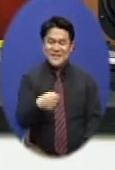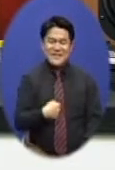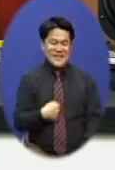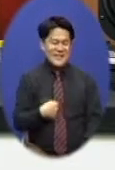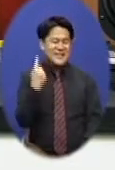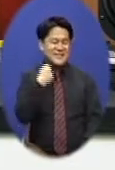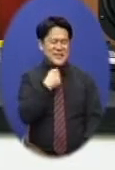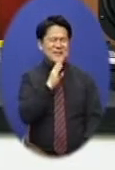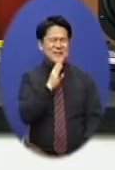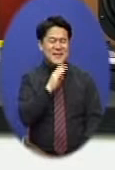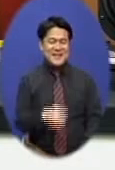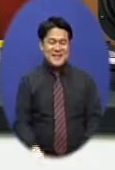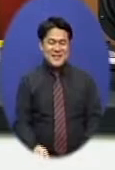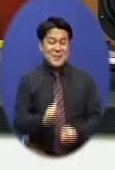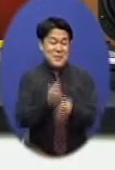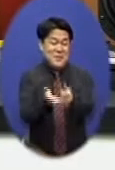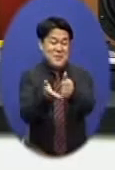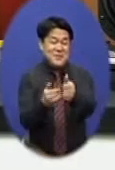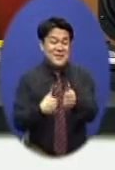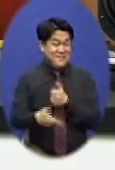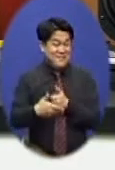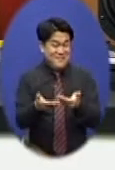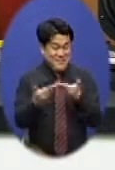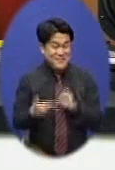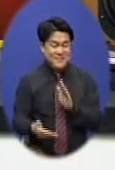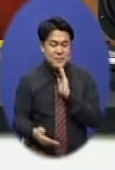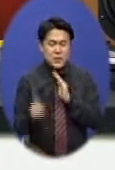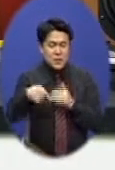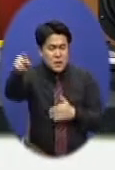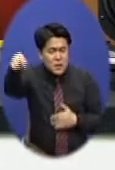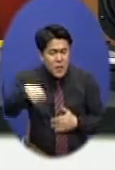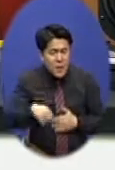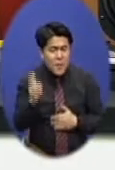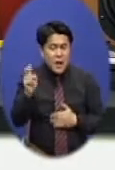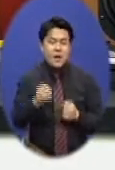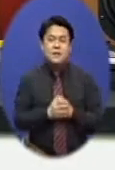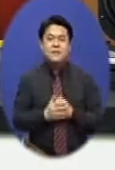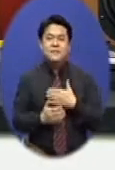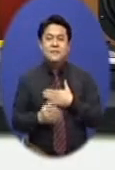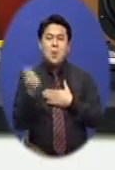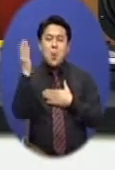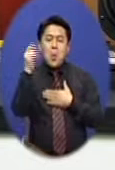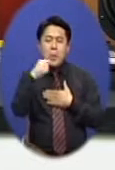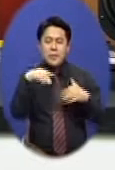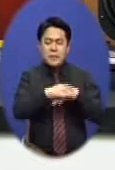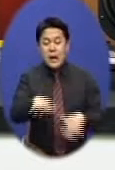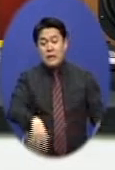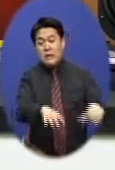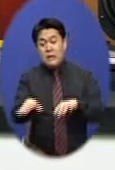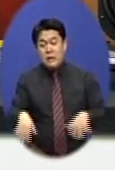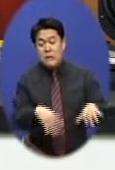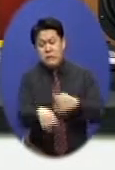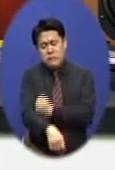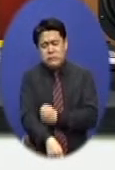들으려고. 어머니 예. 근데 어디 다녀오셨어요? 감기 걸리신 거 보니까. 아 요즘 긴장하고 그냥